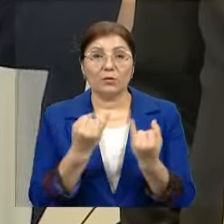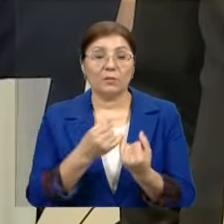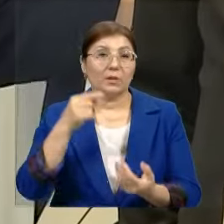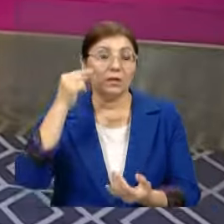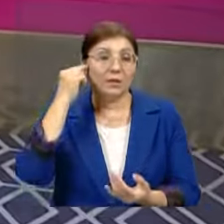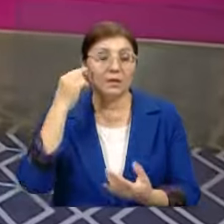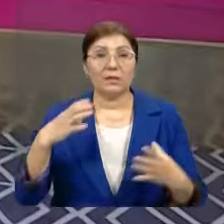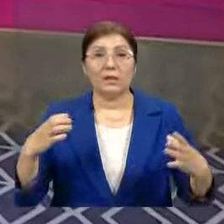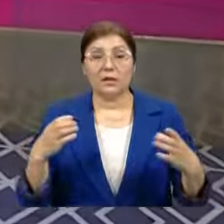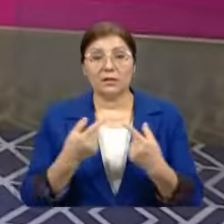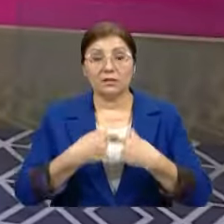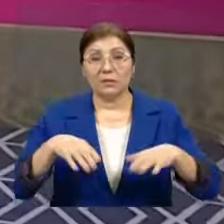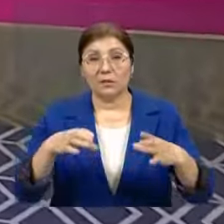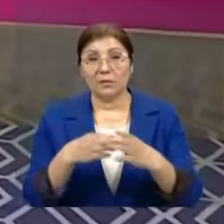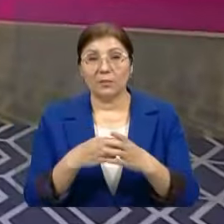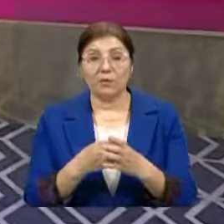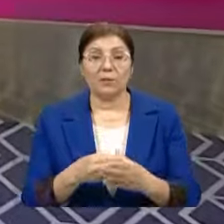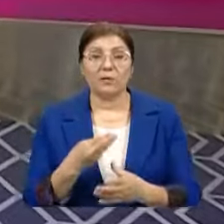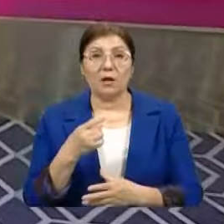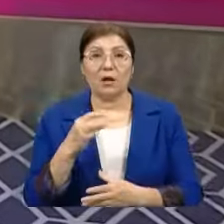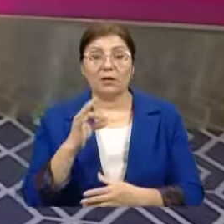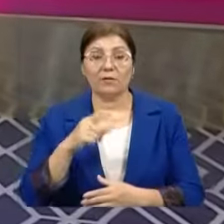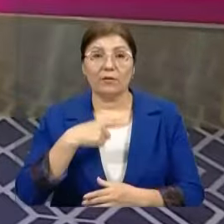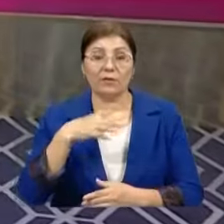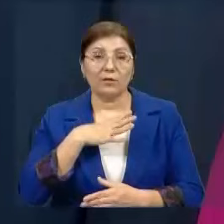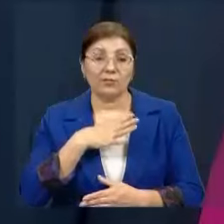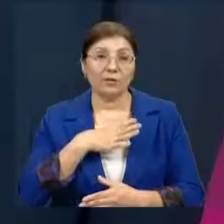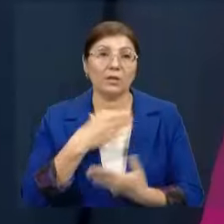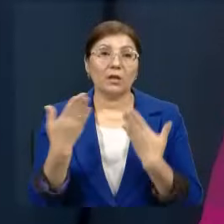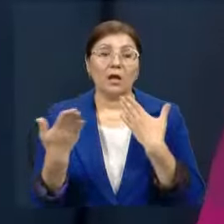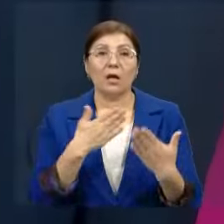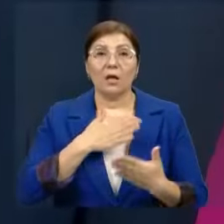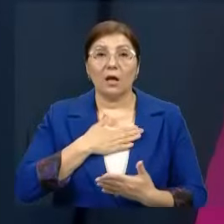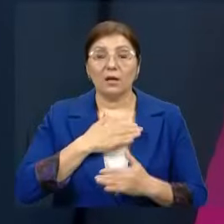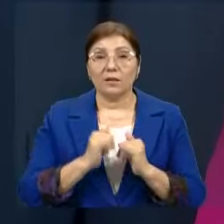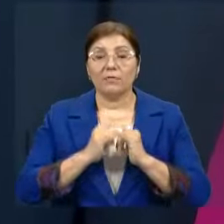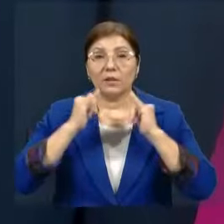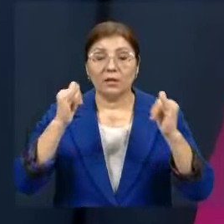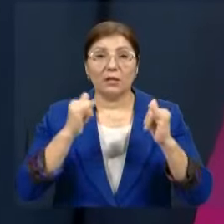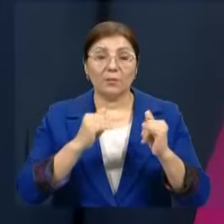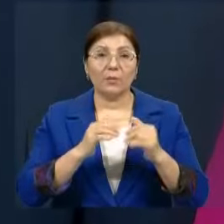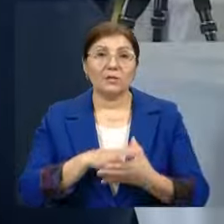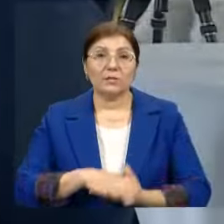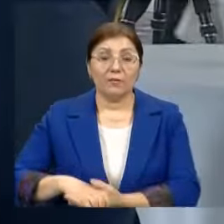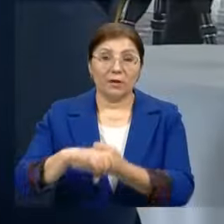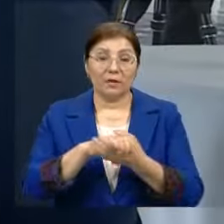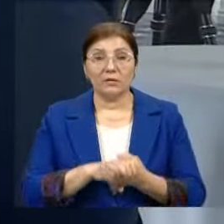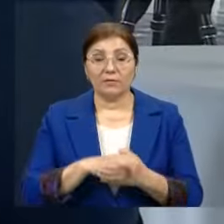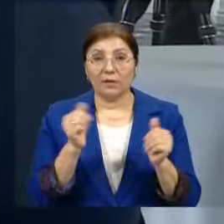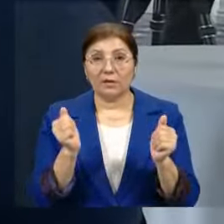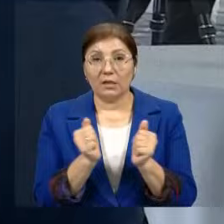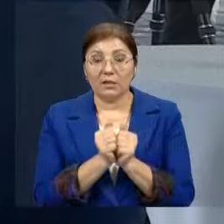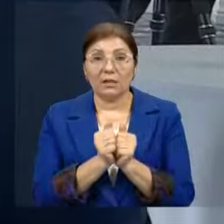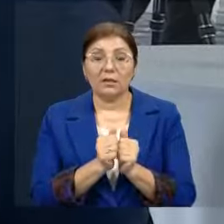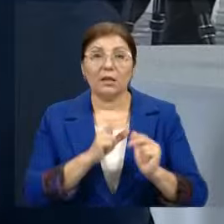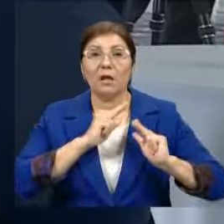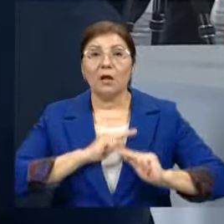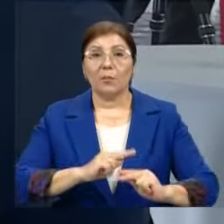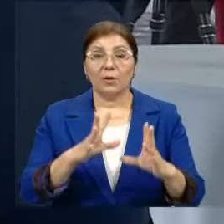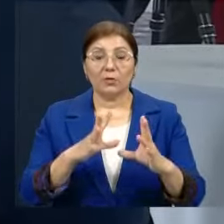делегации. Уступая с речью, Асхат Шахаров подчеркнул, что наши отношения активно развиваются в духе дружбы, добрососедства и стратегического